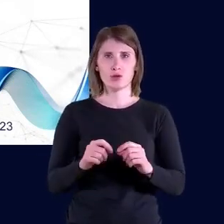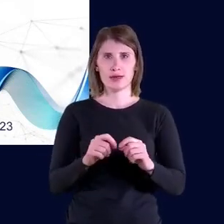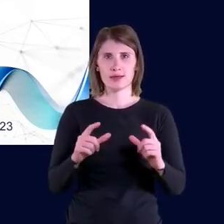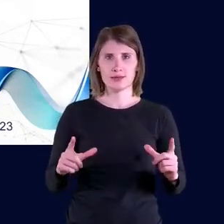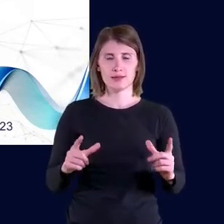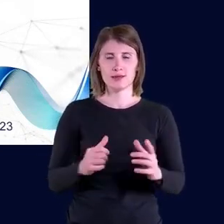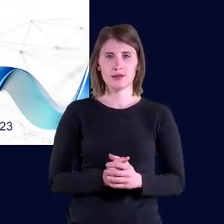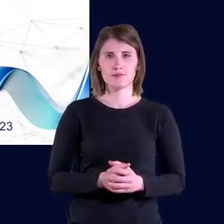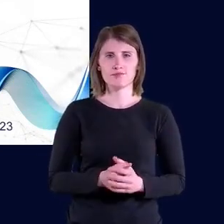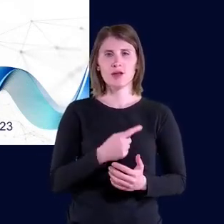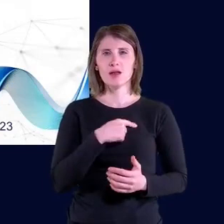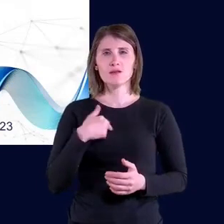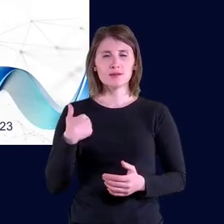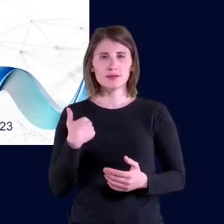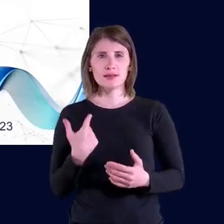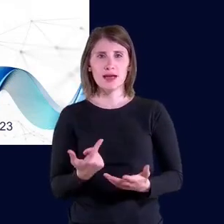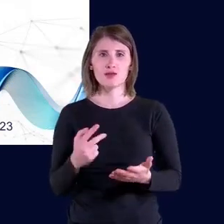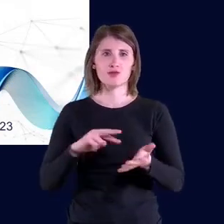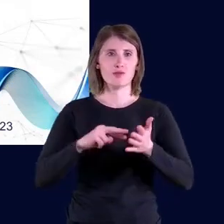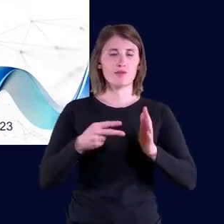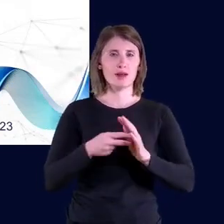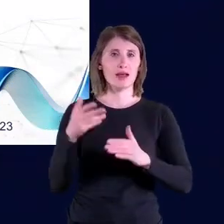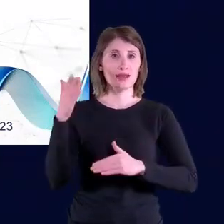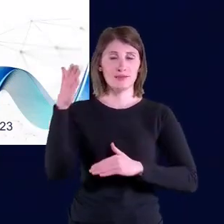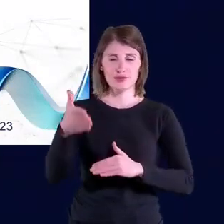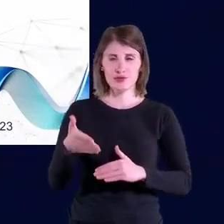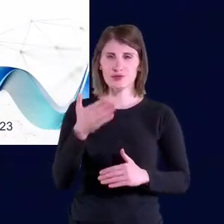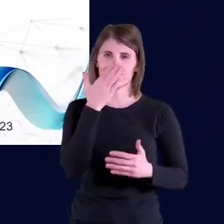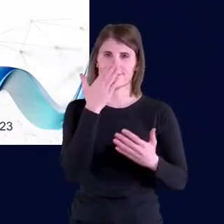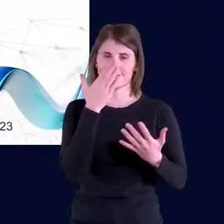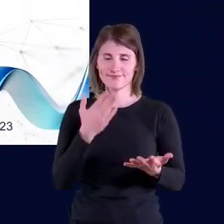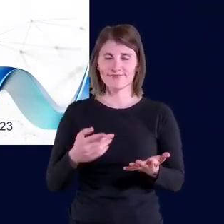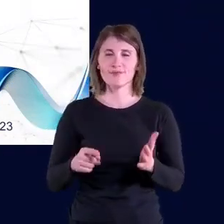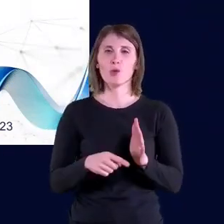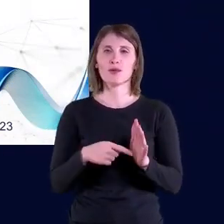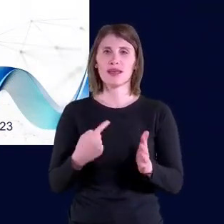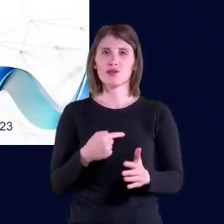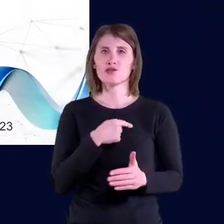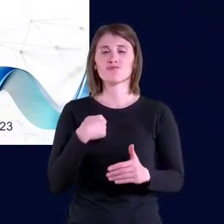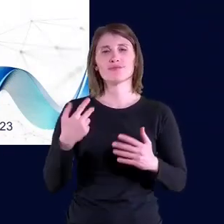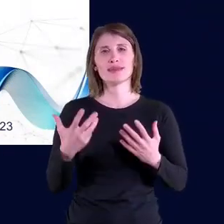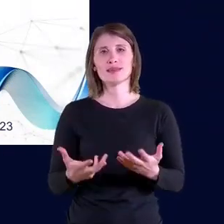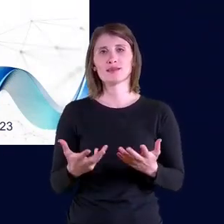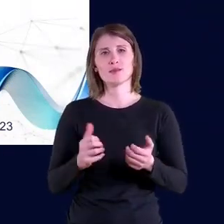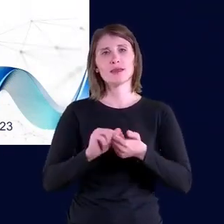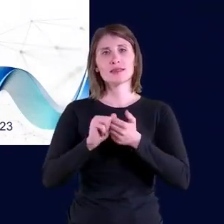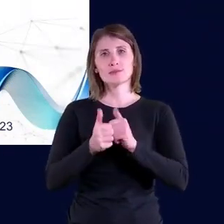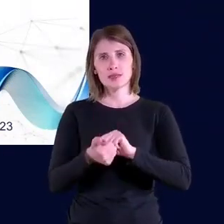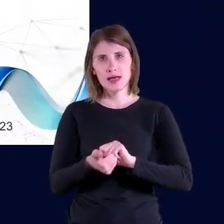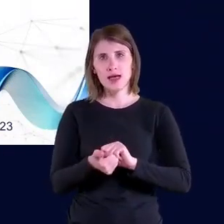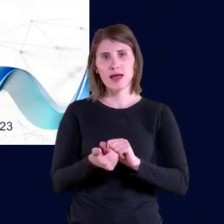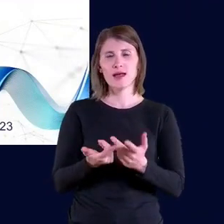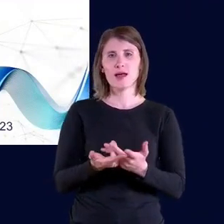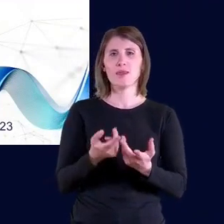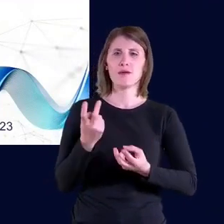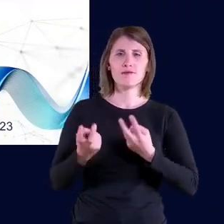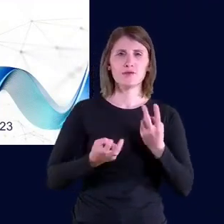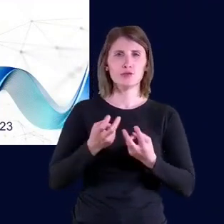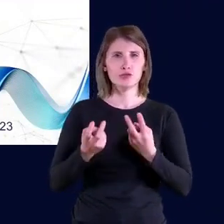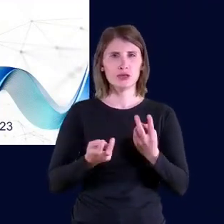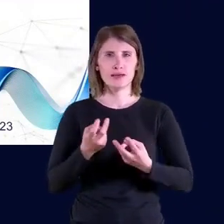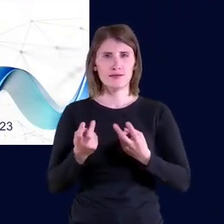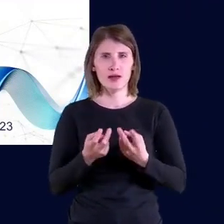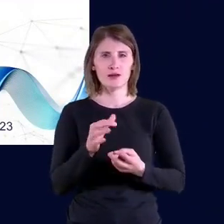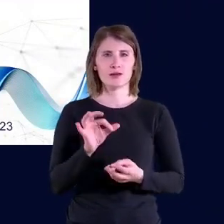Jakie są nasze najbliższe plany w pierwszej kolejności zamierzamy wprowadzić jeszcze zmiany w sposobie filtrowania wyników